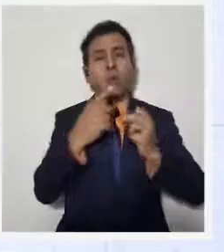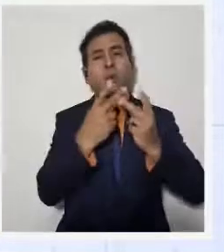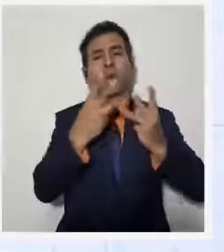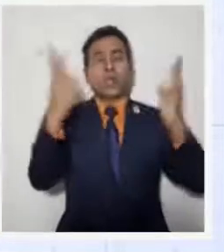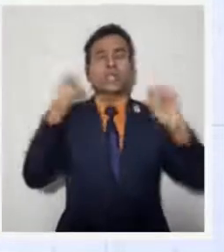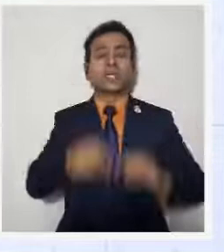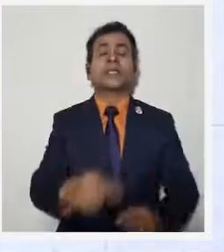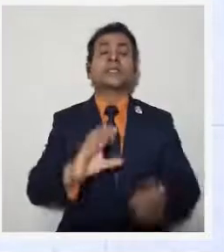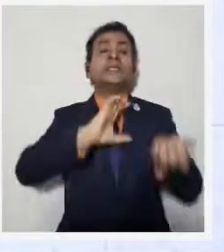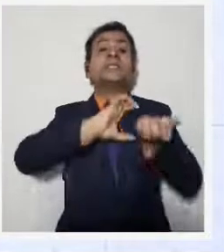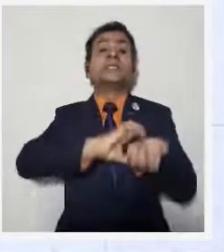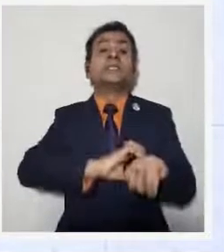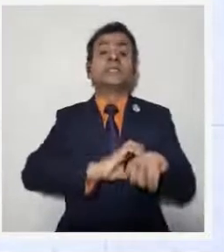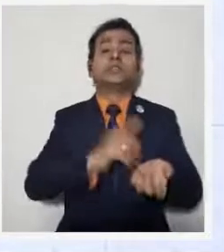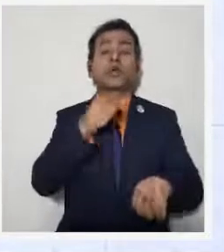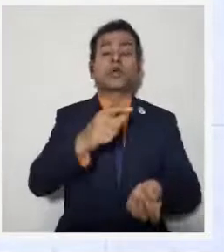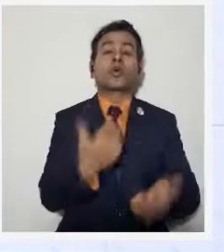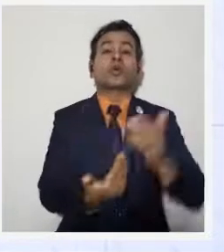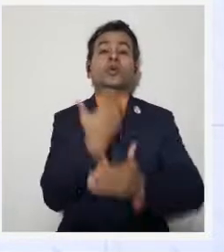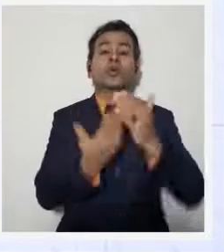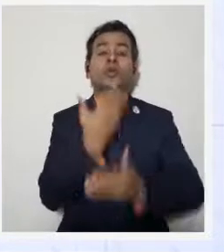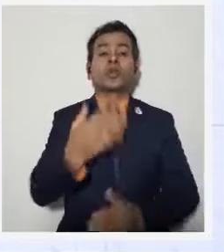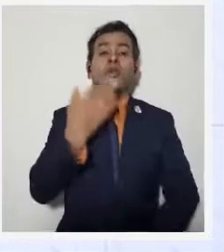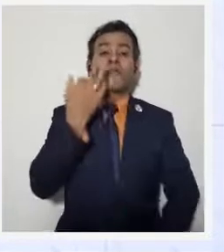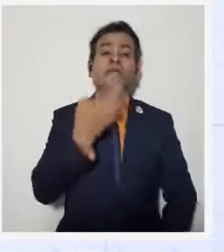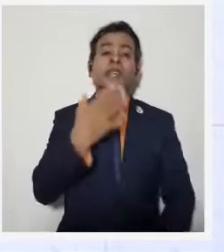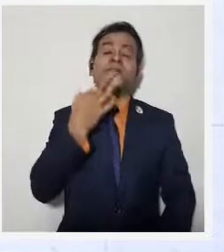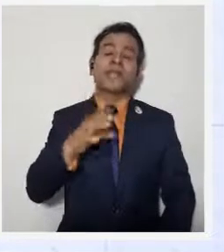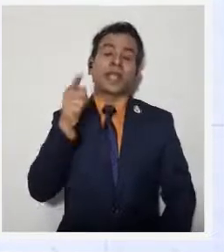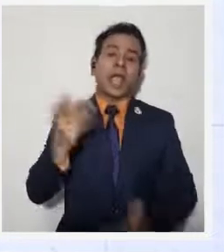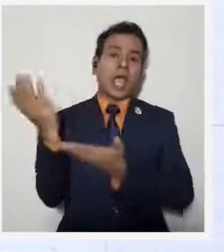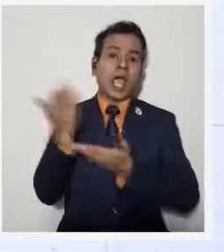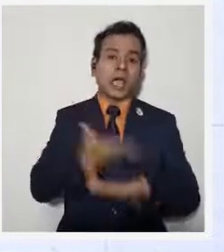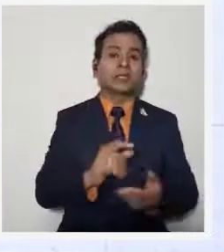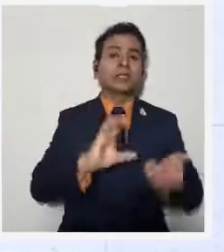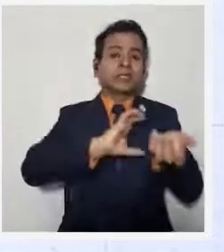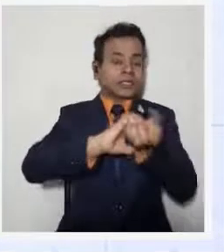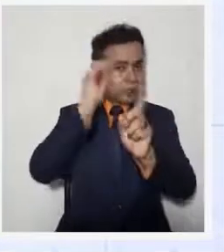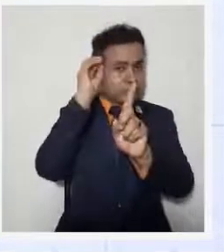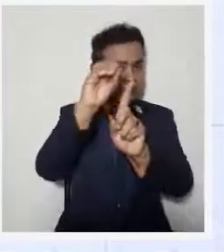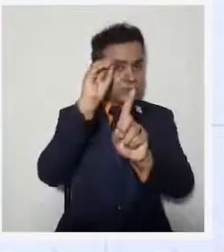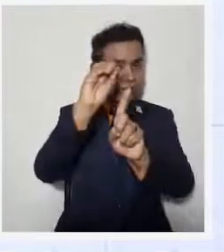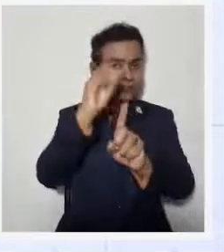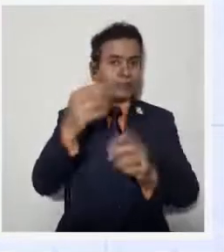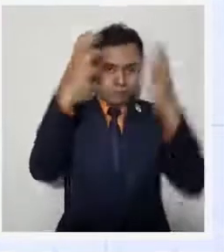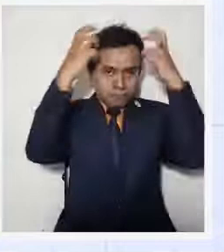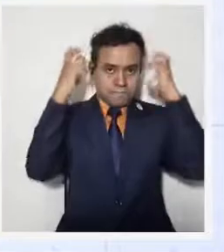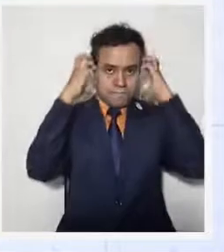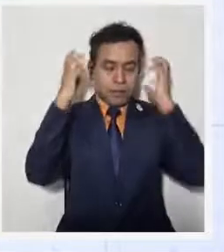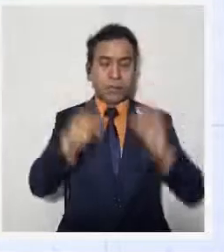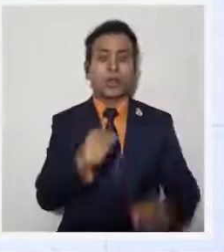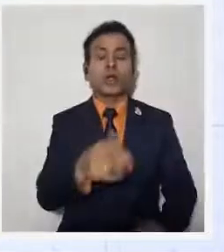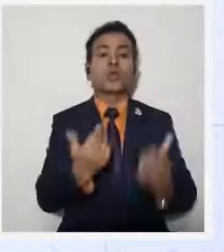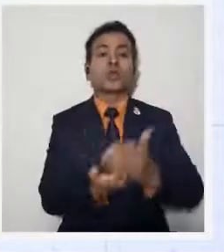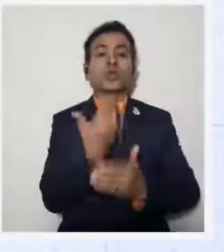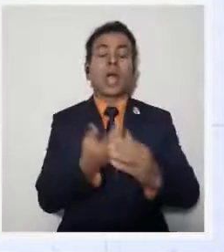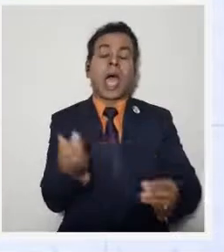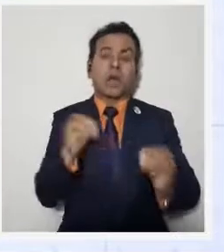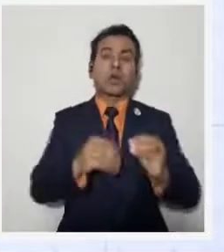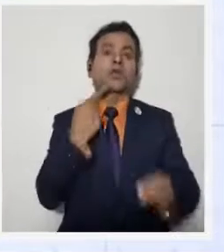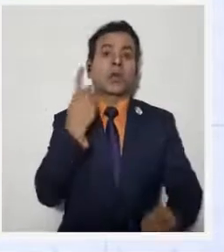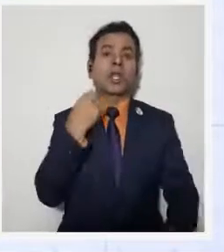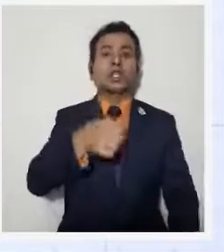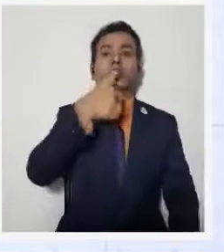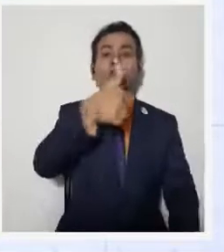47,93,512টি। নতুন করে আমাদের এই ফোন কলগুলিতে অনেকেই, অনেক চিকিৎসক স্বেচ্ছাসেবার মাধ্যমে স্বাস্থ্য পরামর্শ দিয়ে